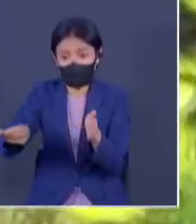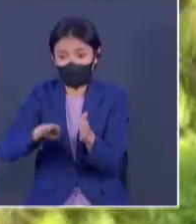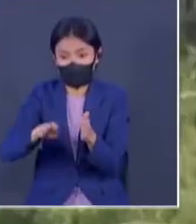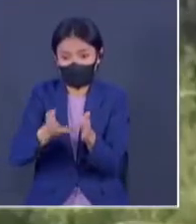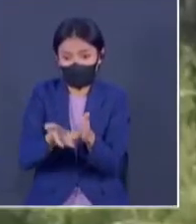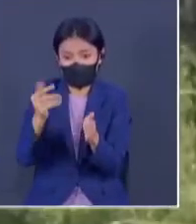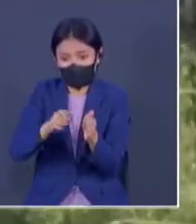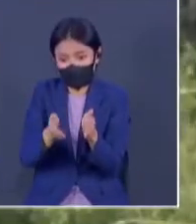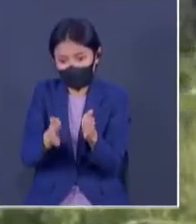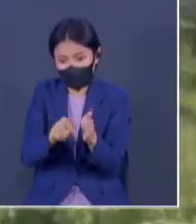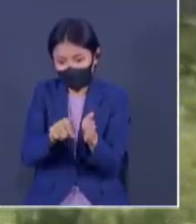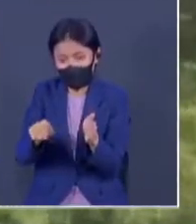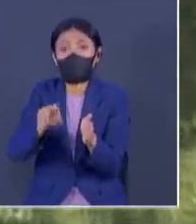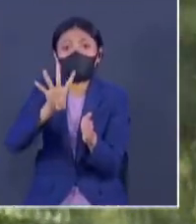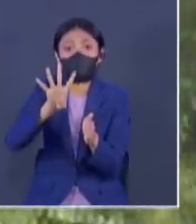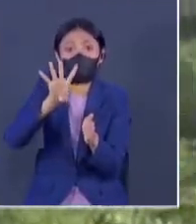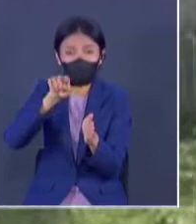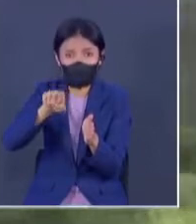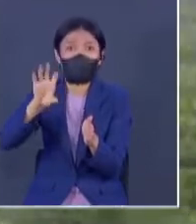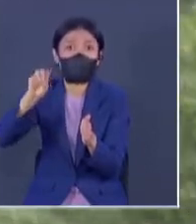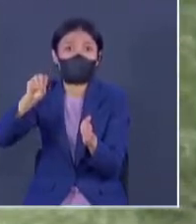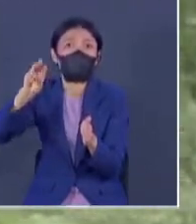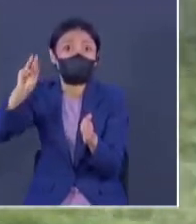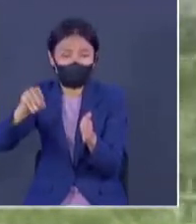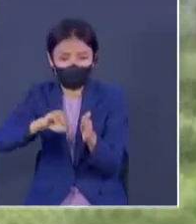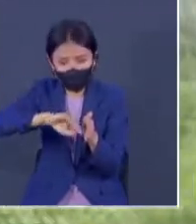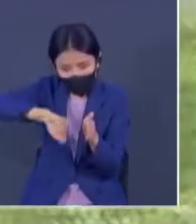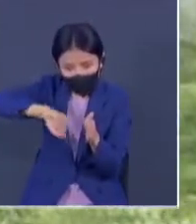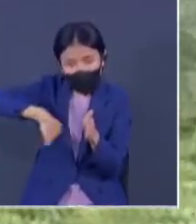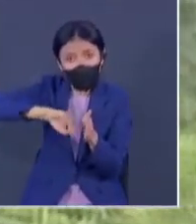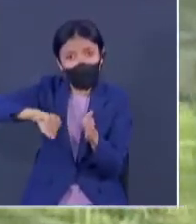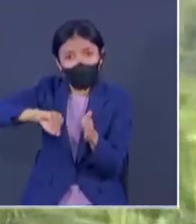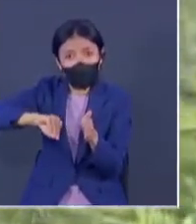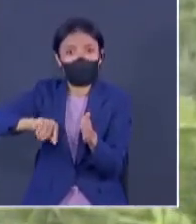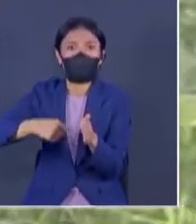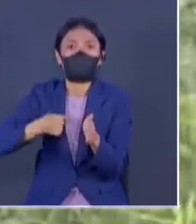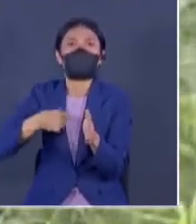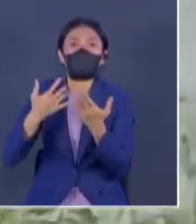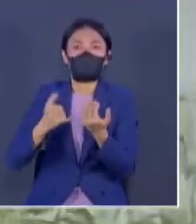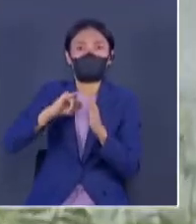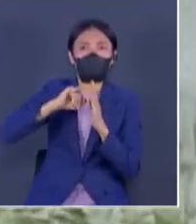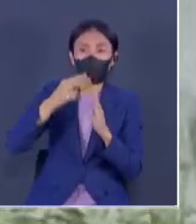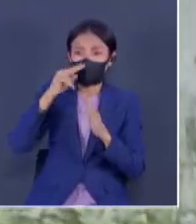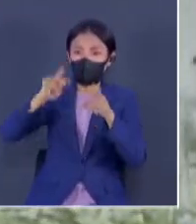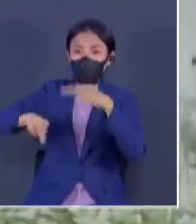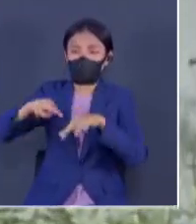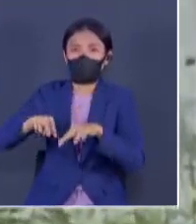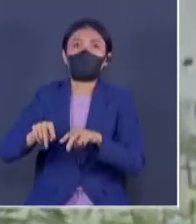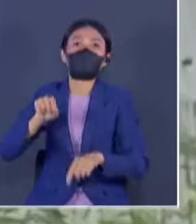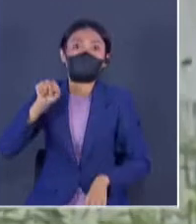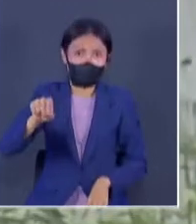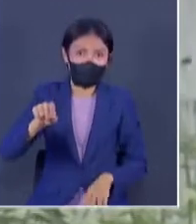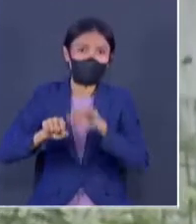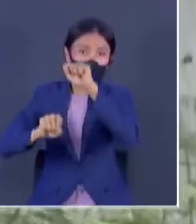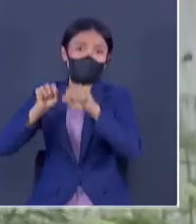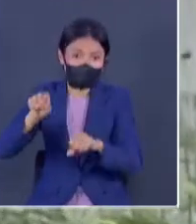านละ4 เมตร 50 เซนติเมตรนับจากวันที่เริ่มมีการแจ้งผลของการพิจารณาของทางจังหวัดชาวบ้านหมู่1ตำบลลาด